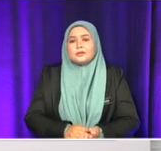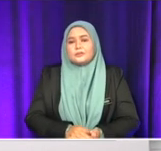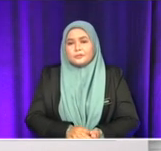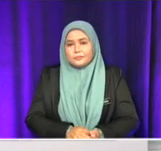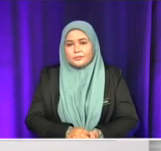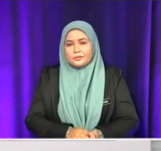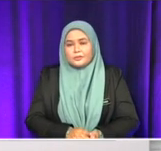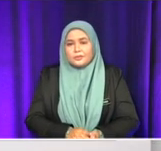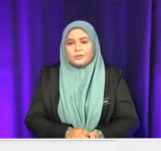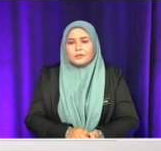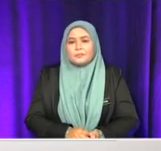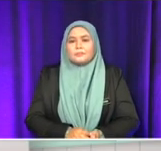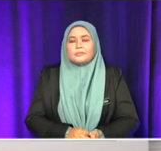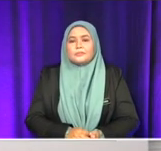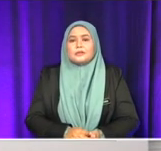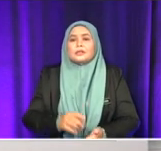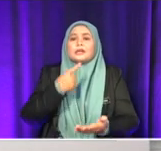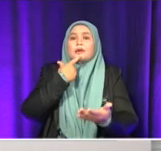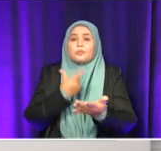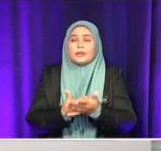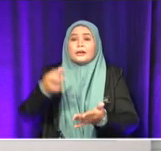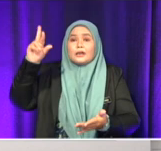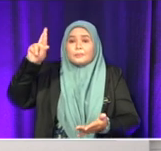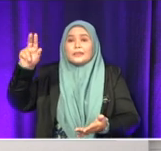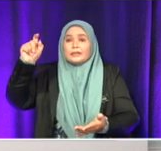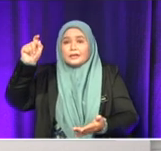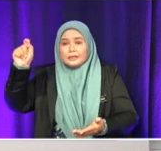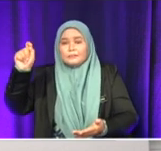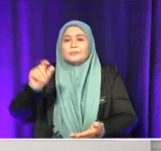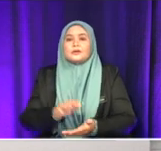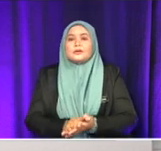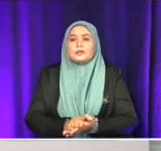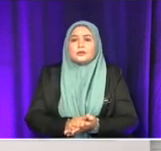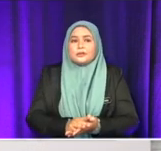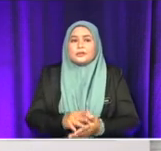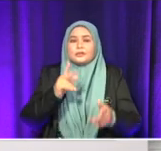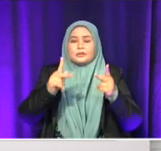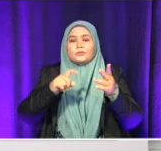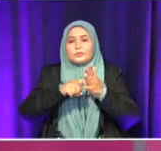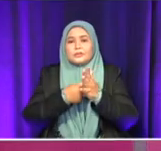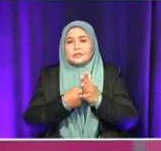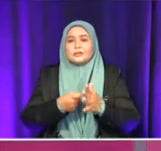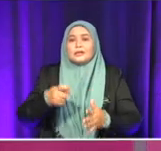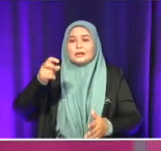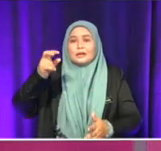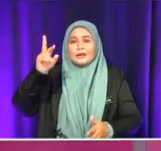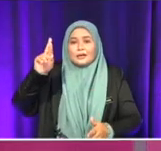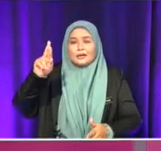di luar sana oke laporan Rahman Thalib biasanya cek gugunekan dia kata kunci lagu